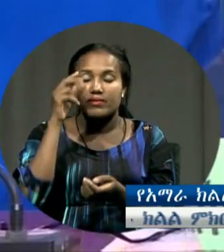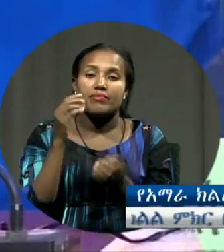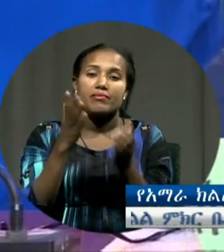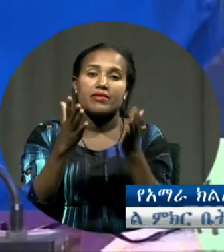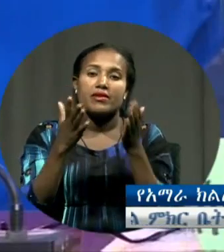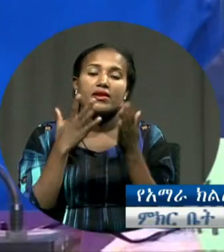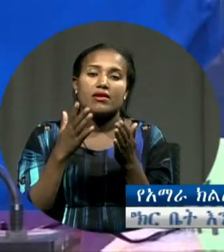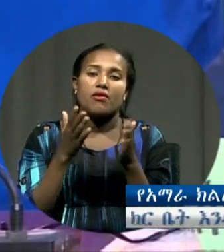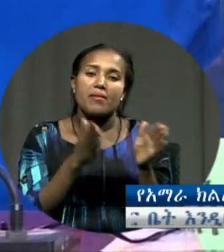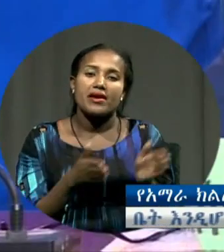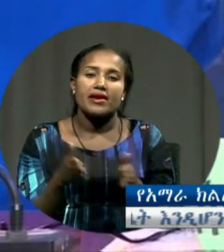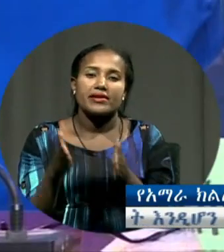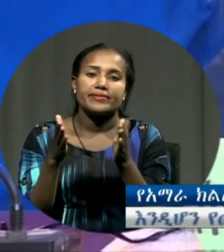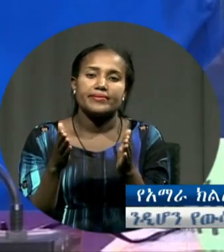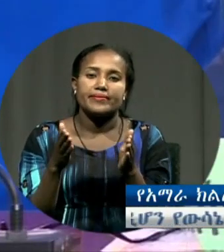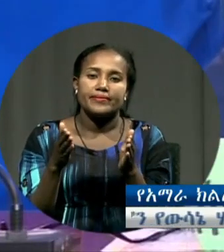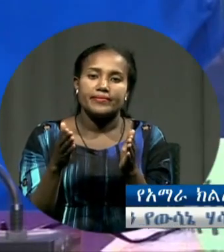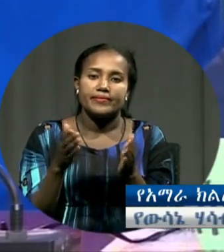በሚፈለገው መንገድ